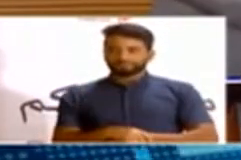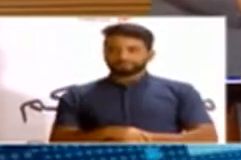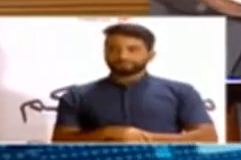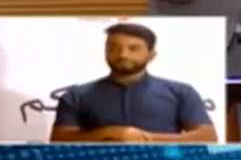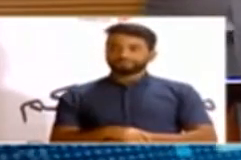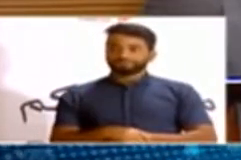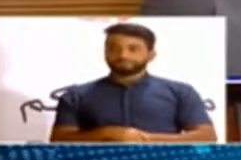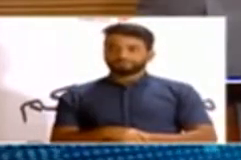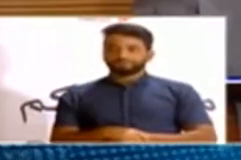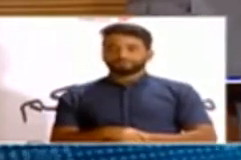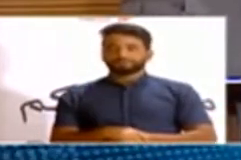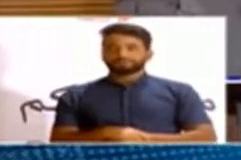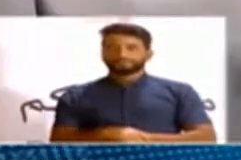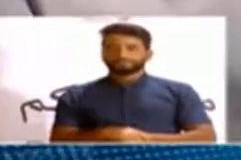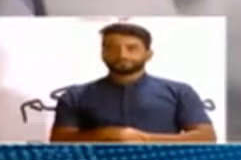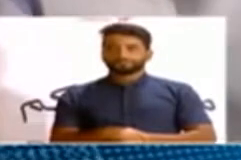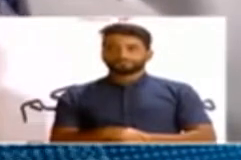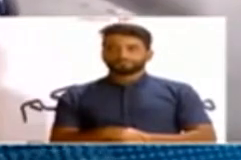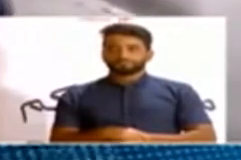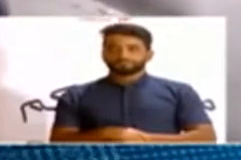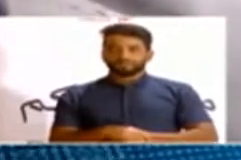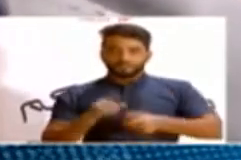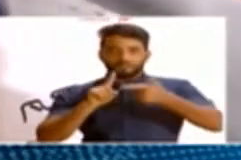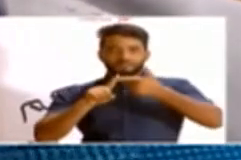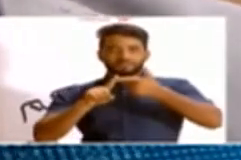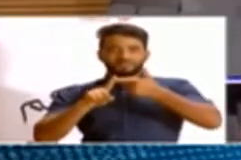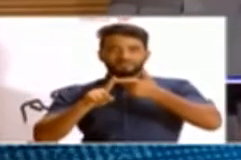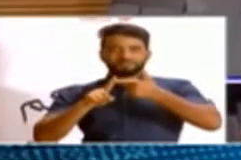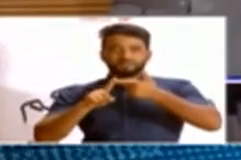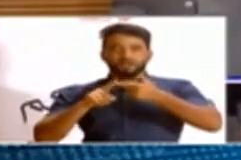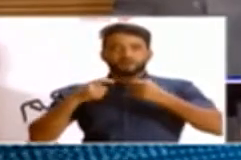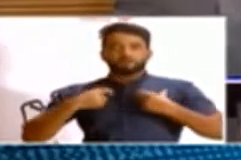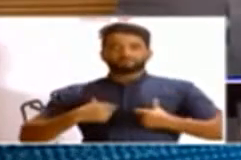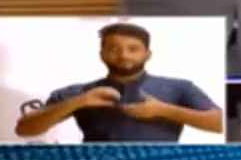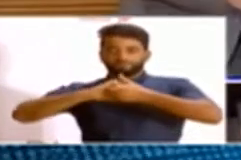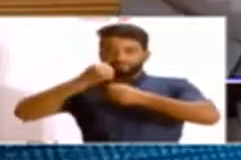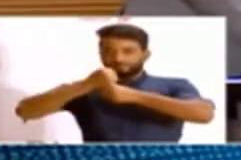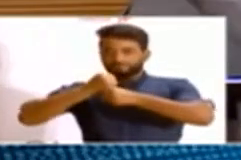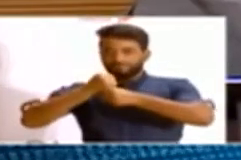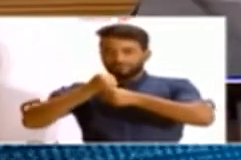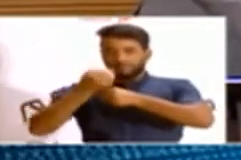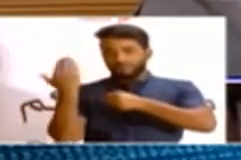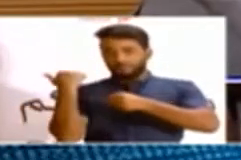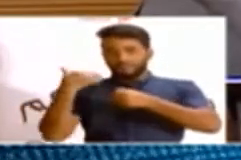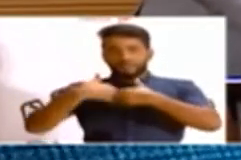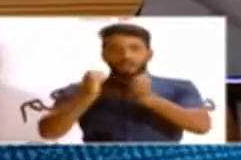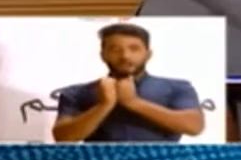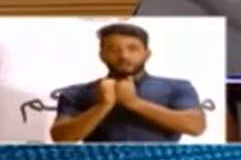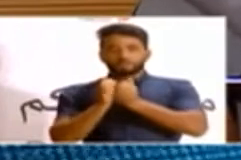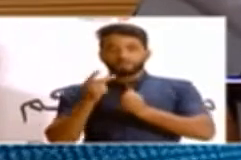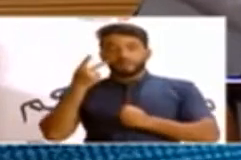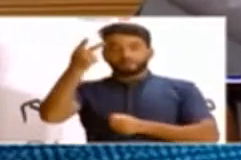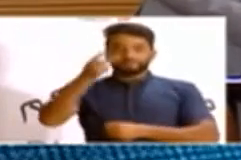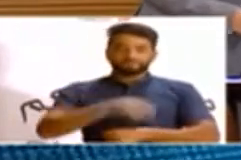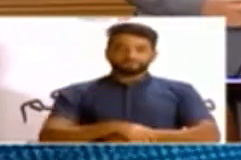المرض. وبالتالي فإن تفويض صلاحياته إلى غيره في خارج